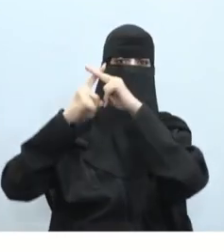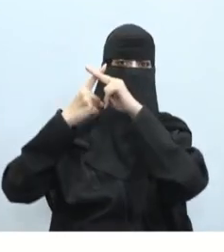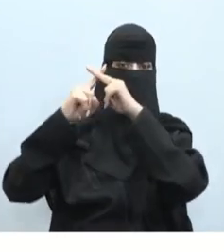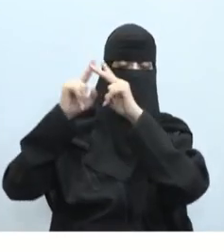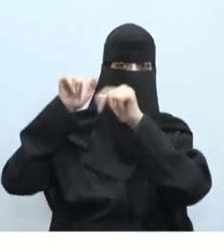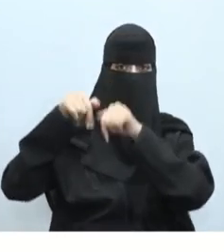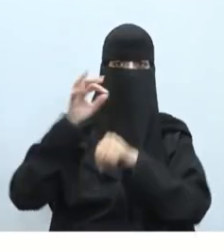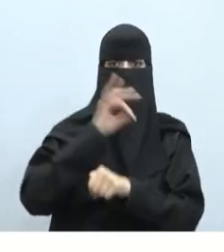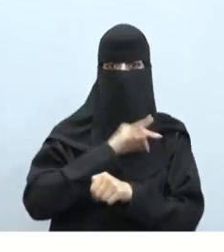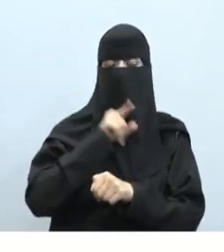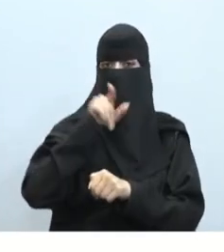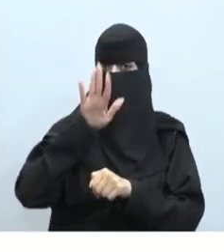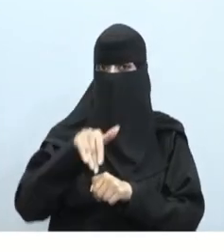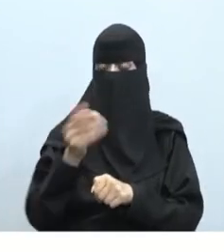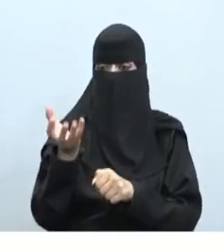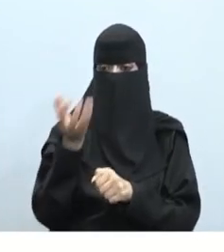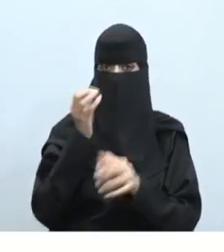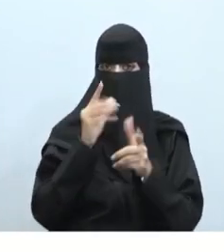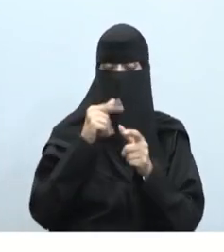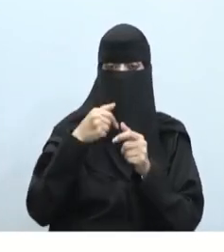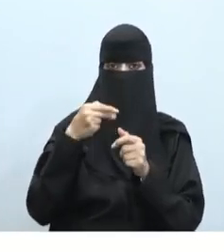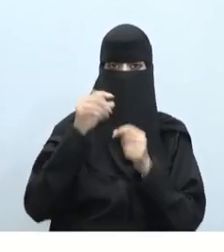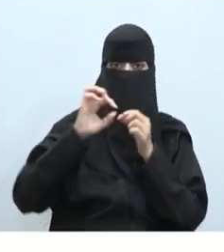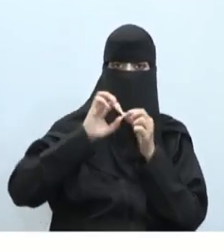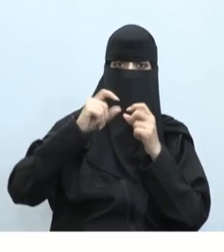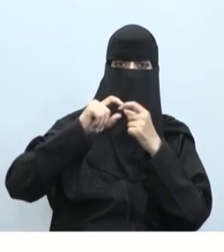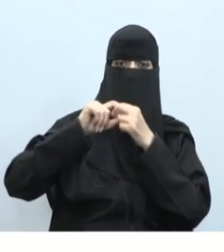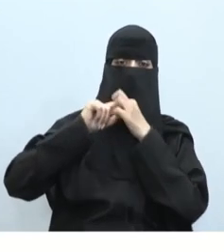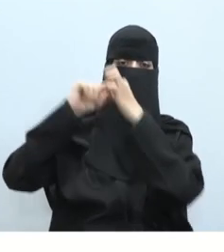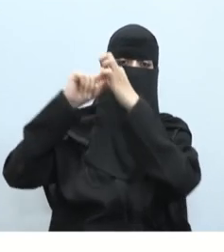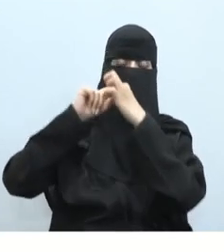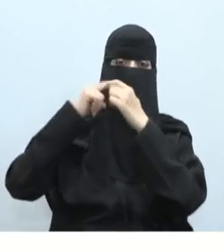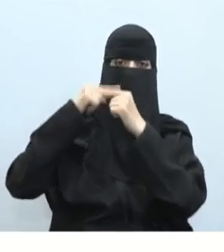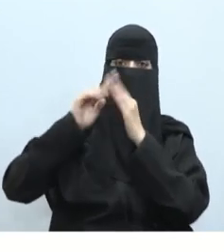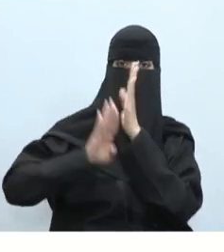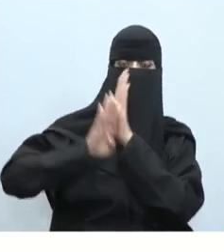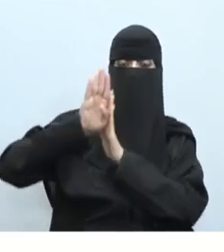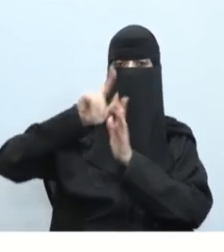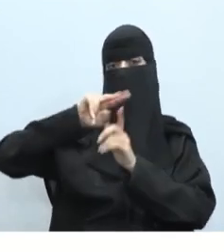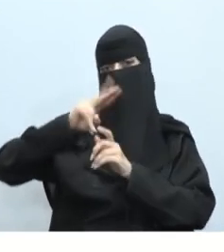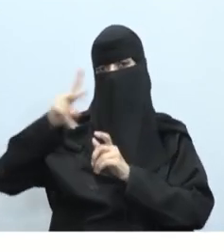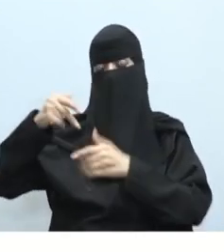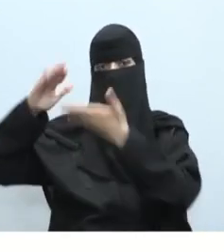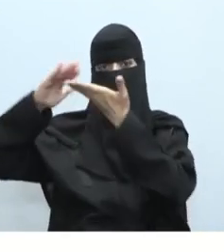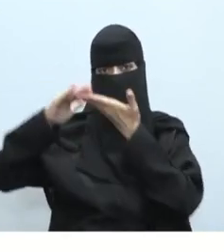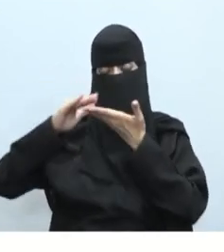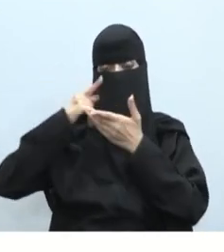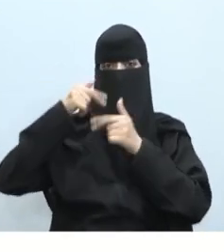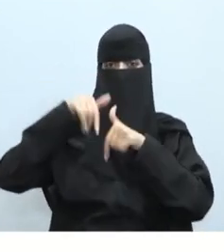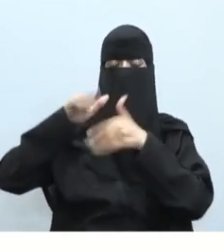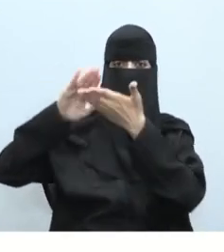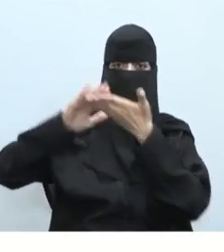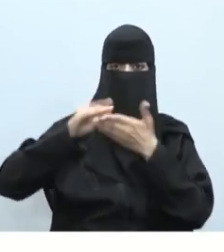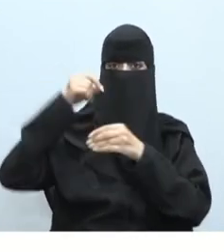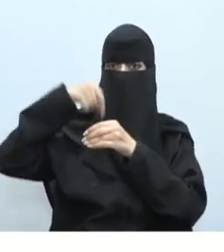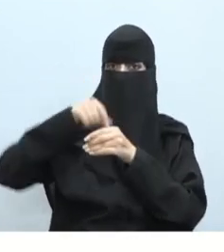التي تستفيد من خلاله عن طريق الاتصالات المتقدمه وغيرها قد يساعد في او تساعد